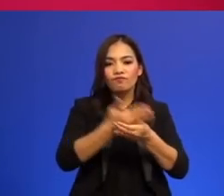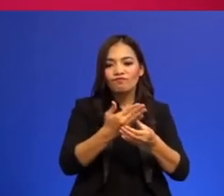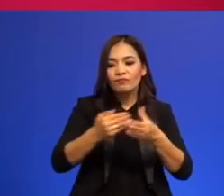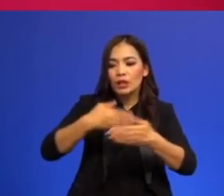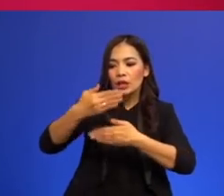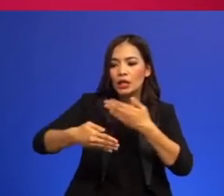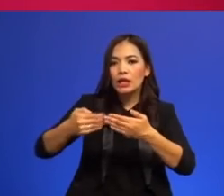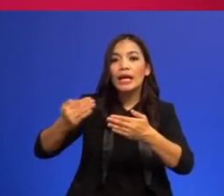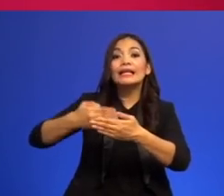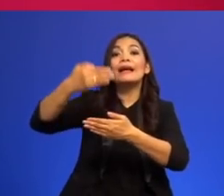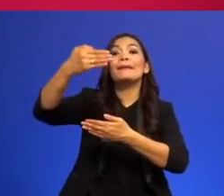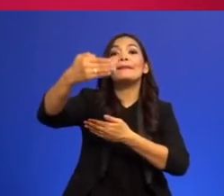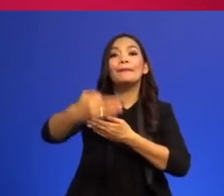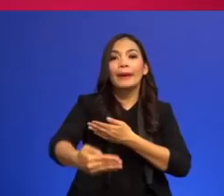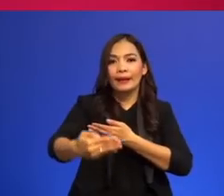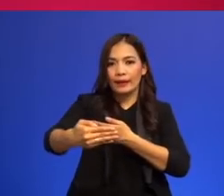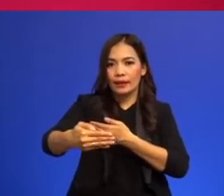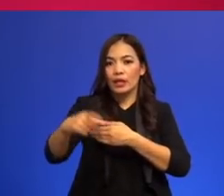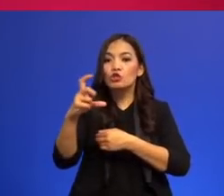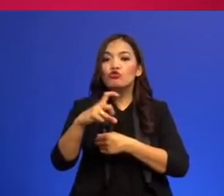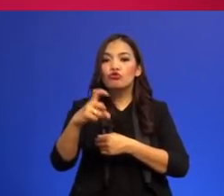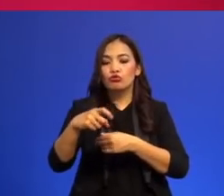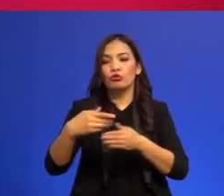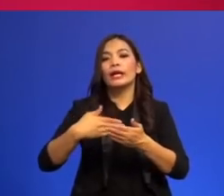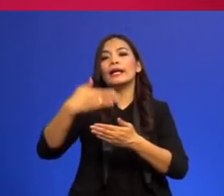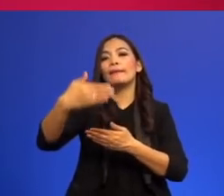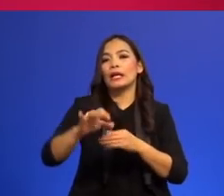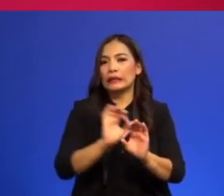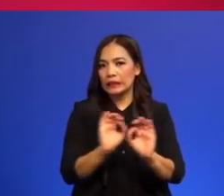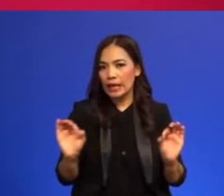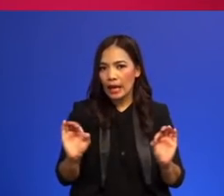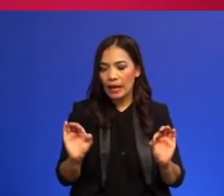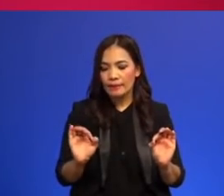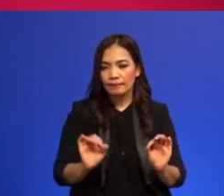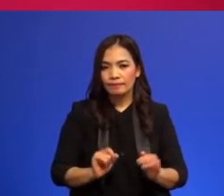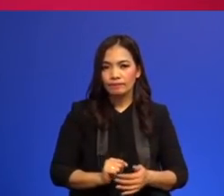bagi anaknya atau bagi cucu kita.